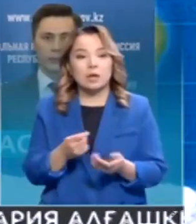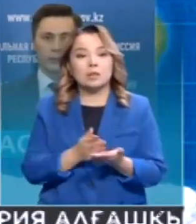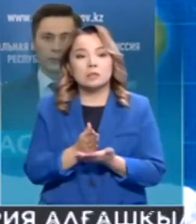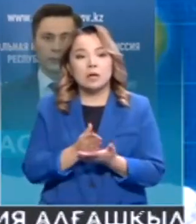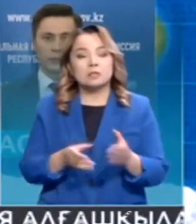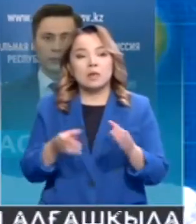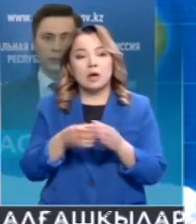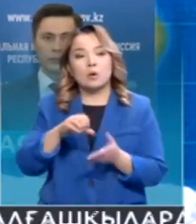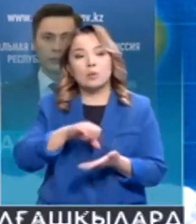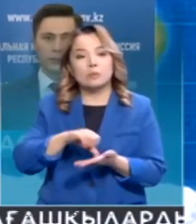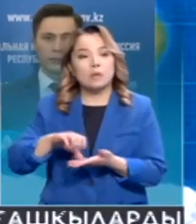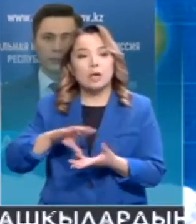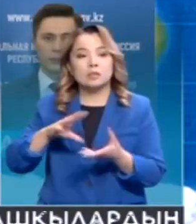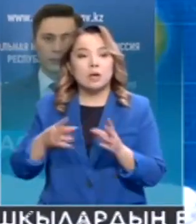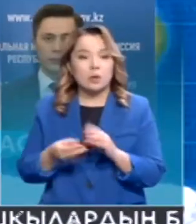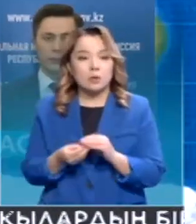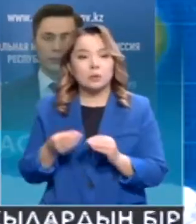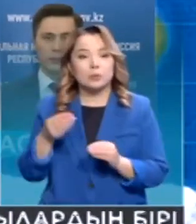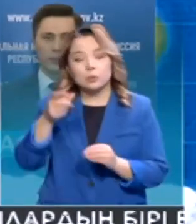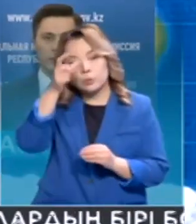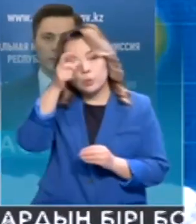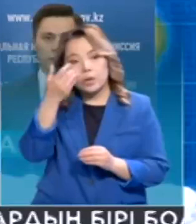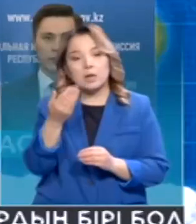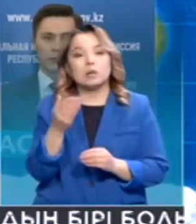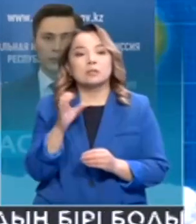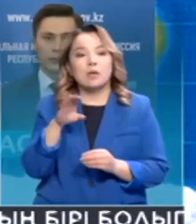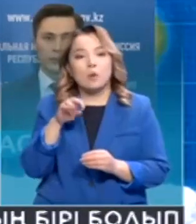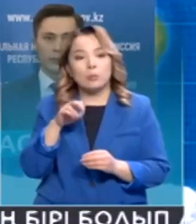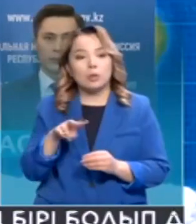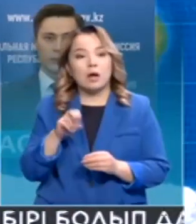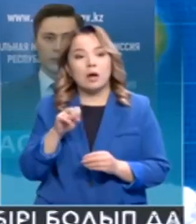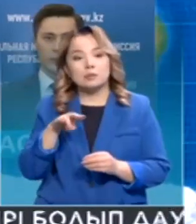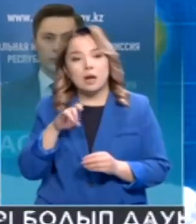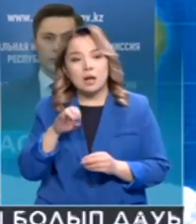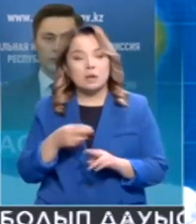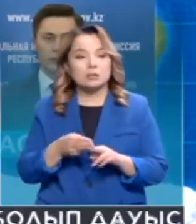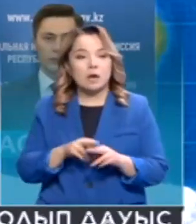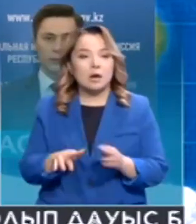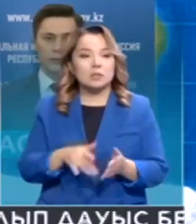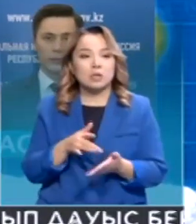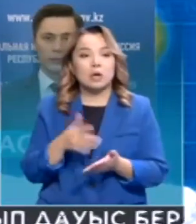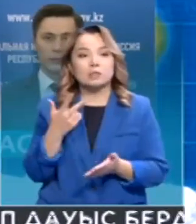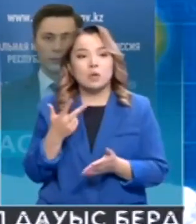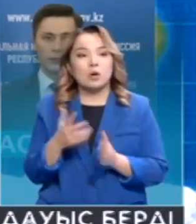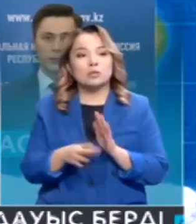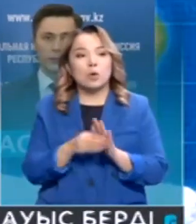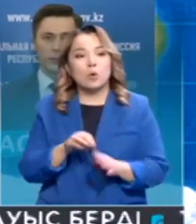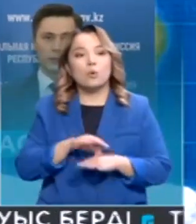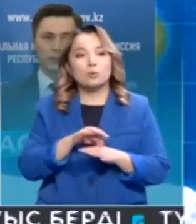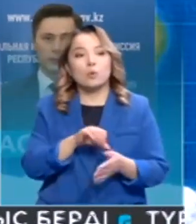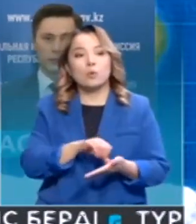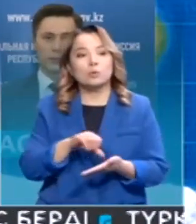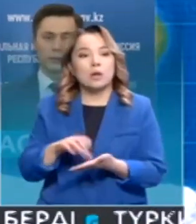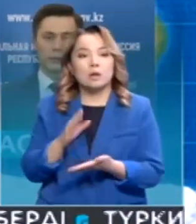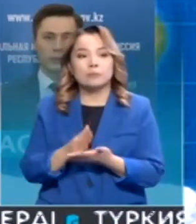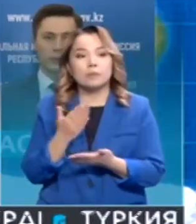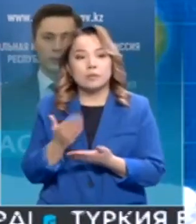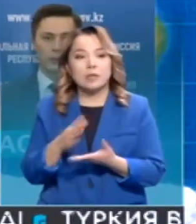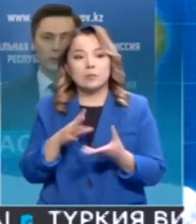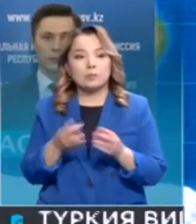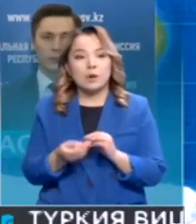науқанға қатысты. Жалпы Түркияда Анкара, Стамбул және Анталия қалаларында 3 сайлау учаскесі бар. Анадолы жерінде